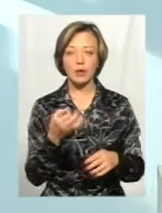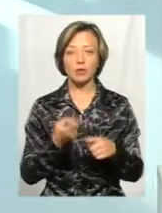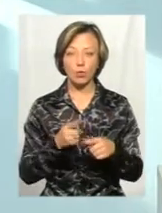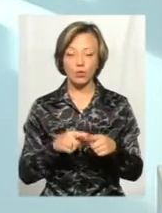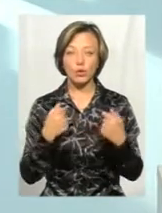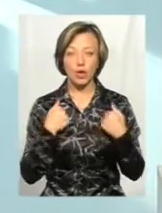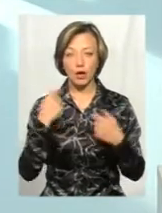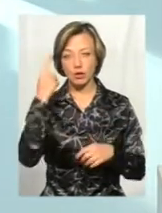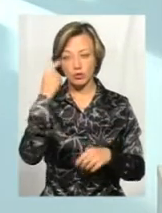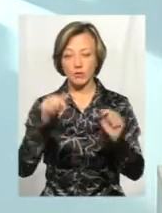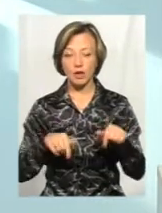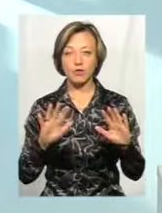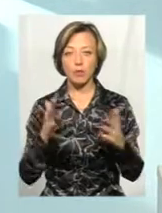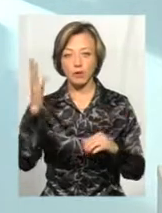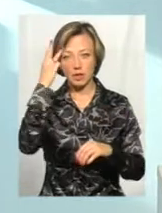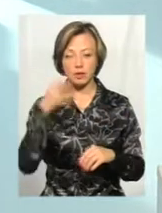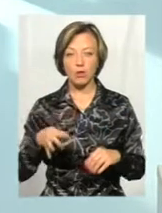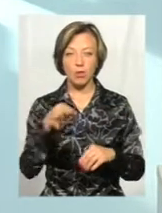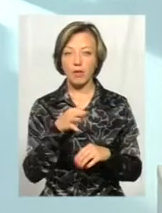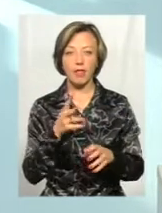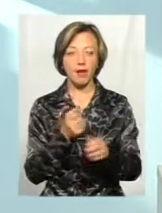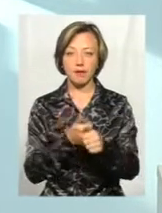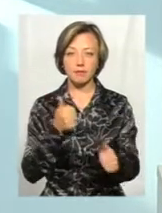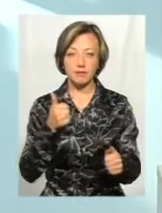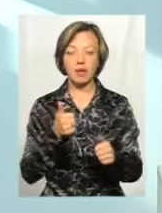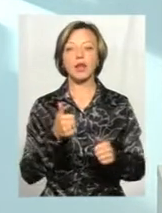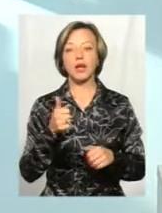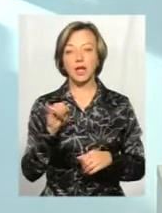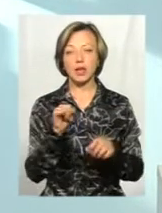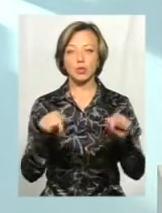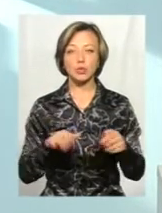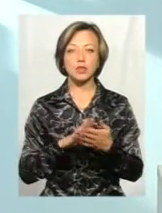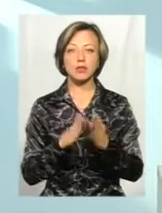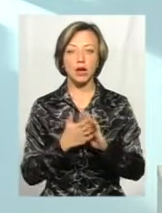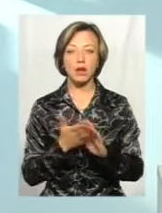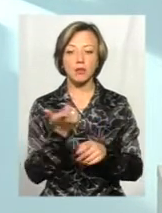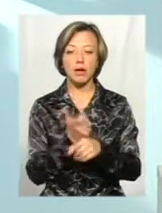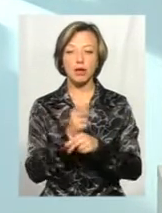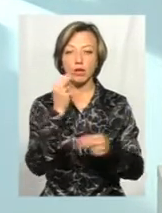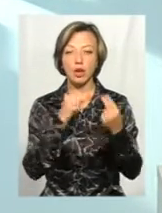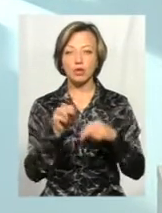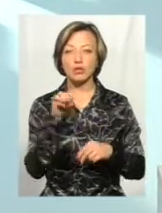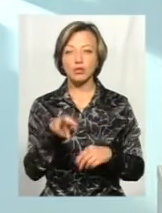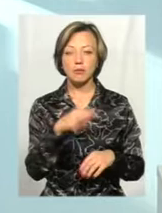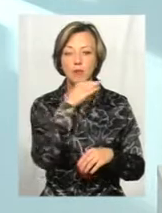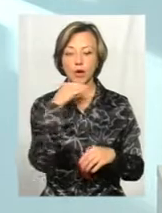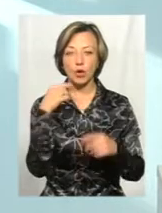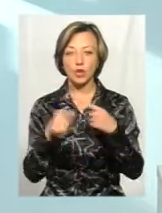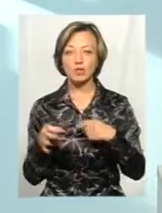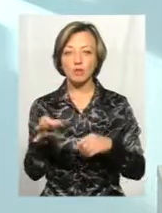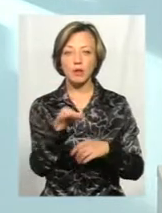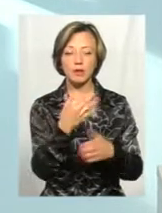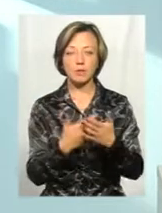що в даному випадку Хмельницька область явно не пасе задніх. І тут ситуація набагато краща, ніж в багатьох інших областях,